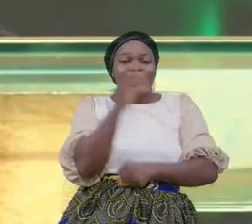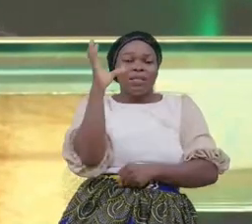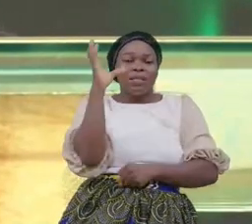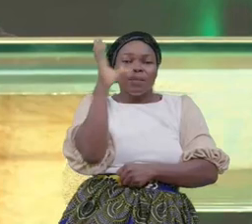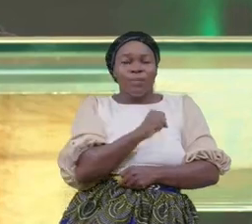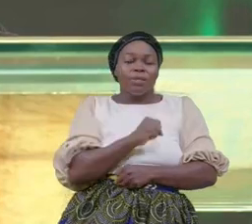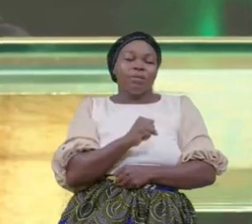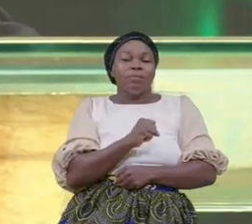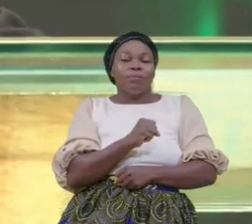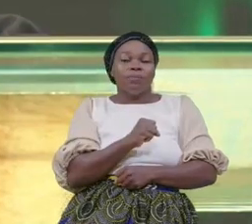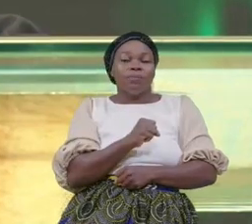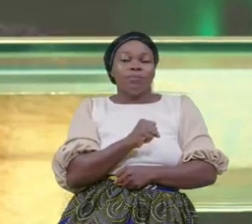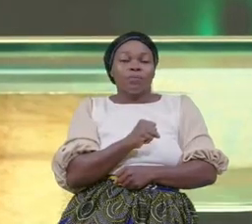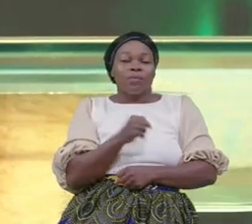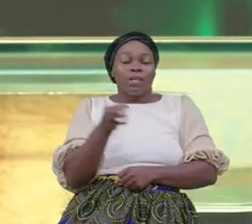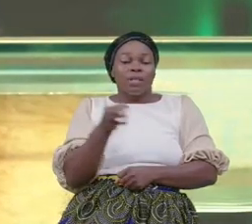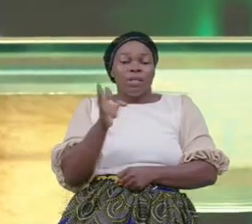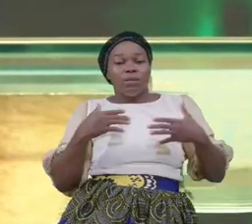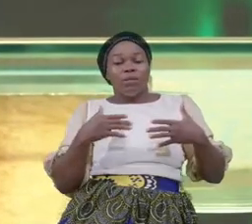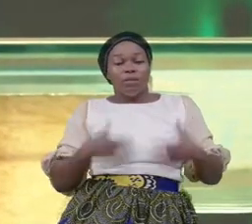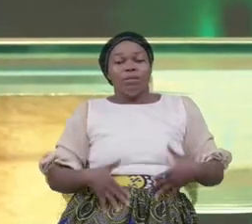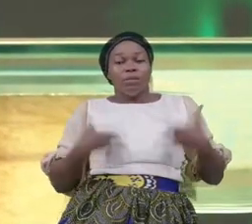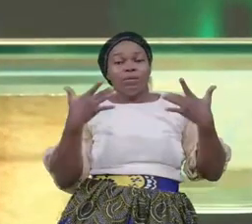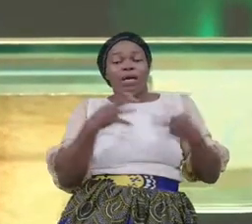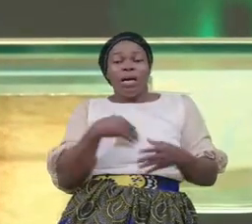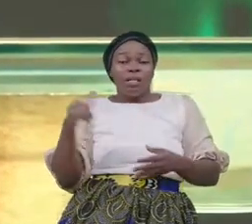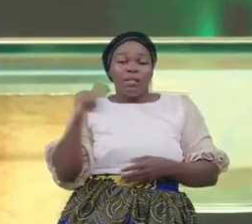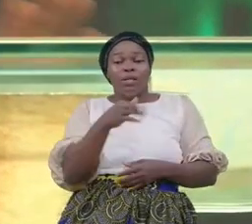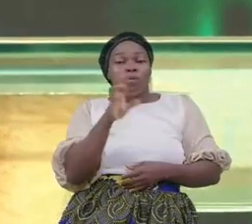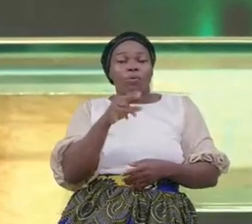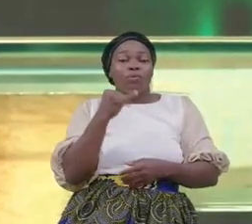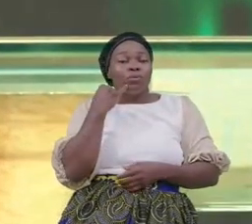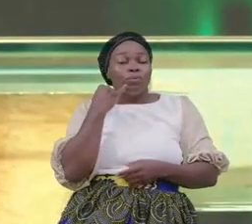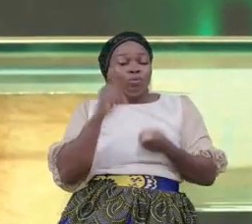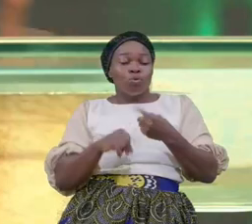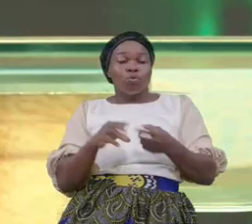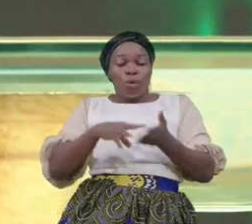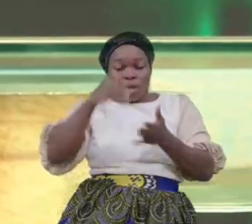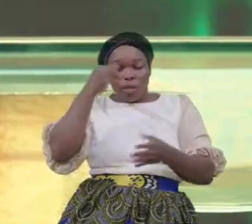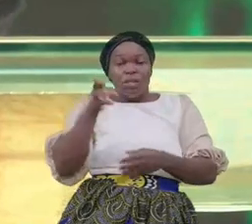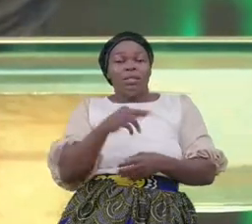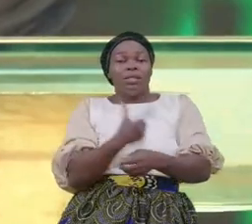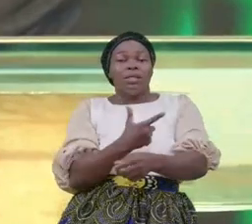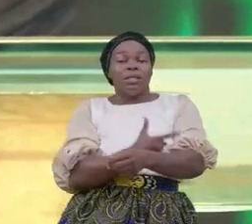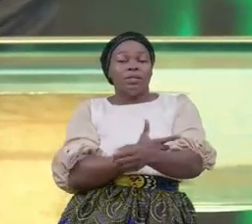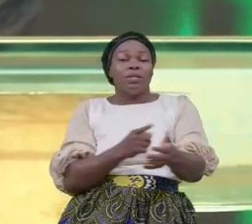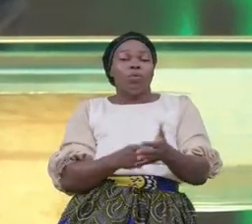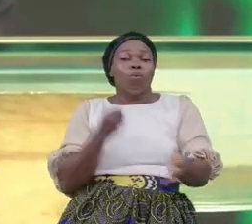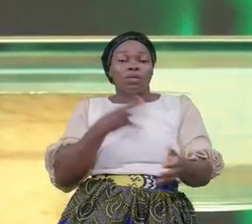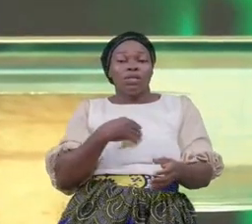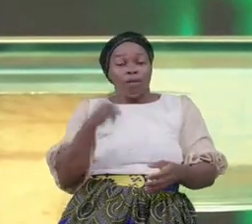et le miel. Ils devaient apprendre leur leçon une fois pour toutes. Que la